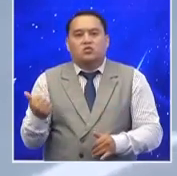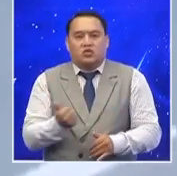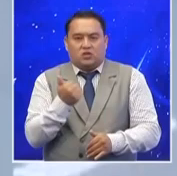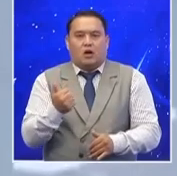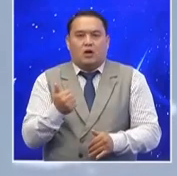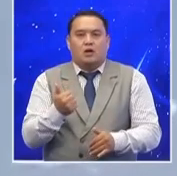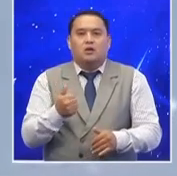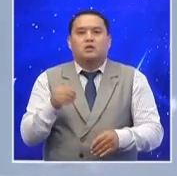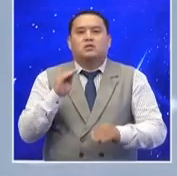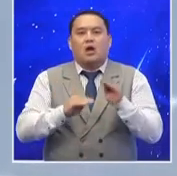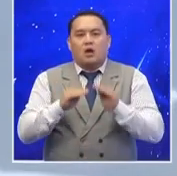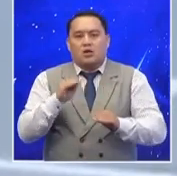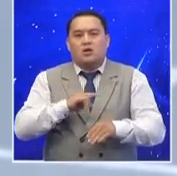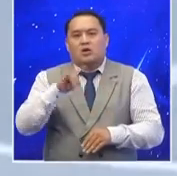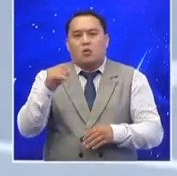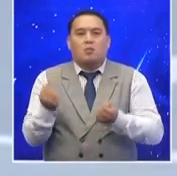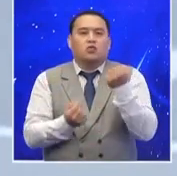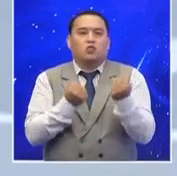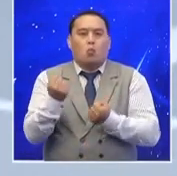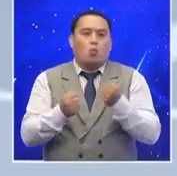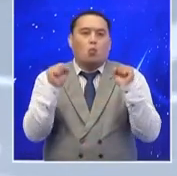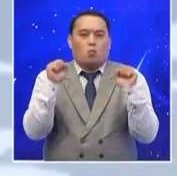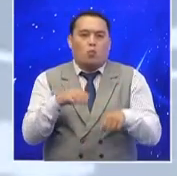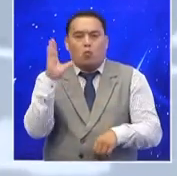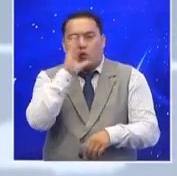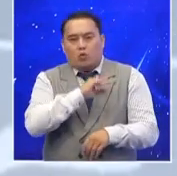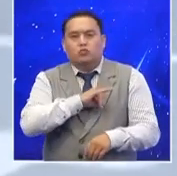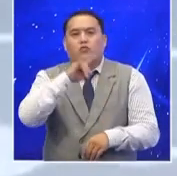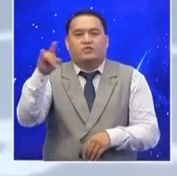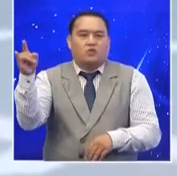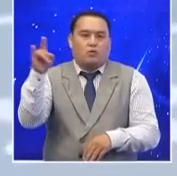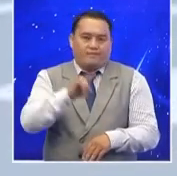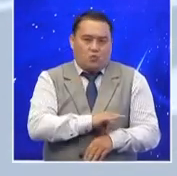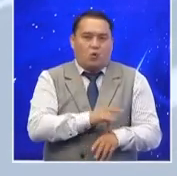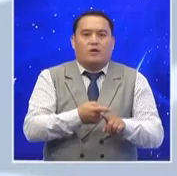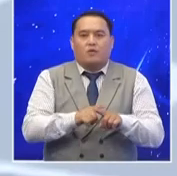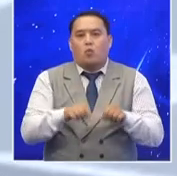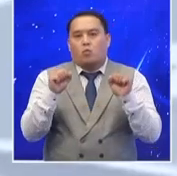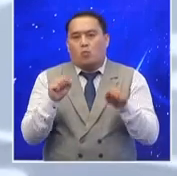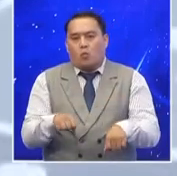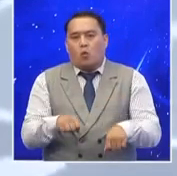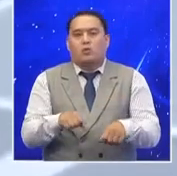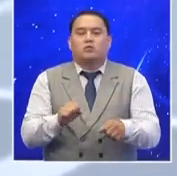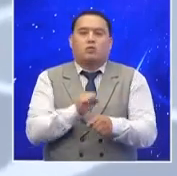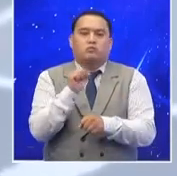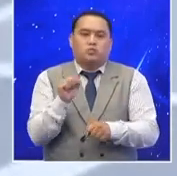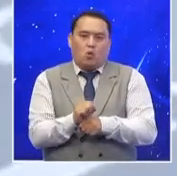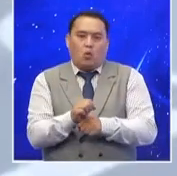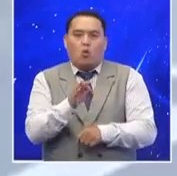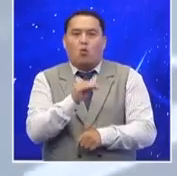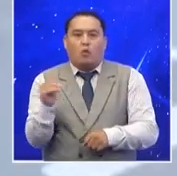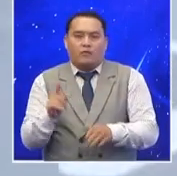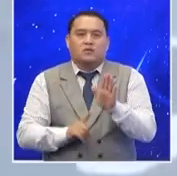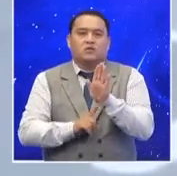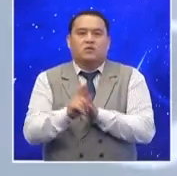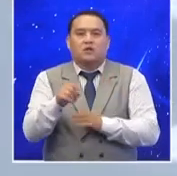По замыслу разработчиков, летающие машины смогут успешно взлетать и приземляться на аэродромах, разгружая пробки на дорогах. Официальный